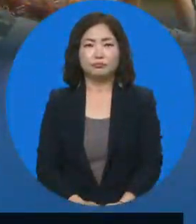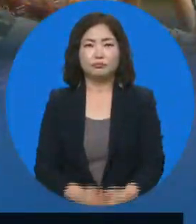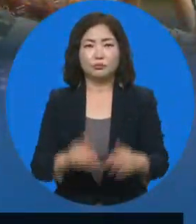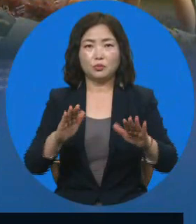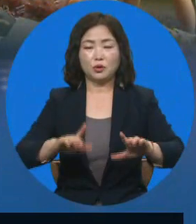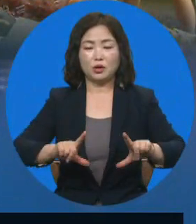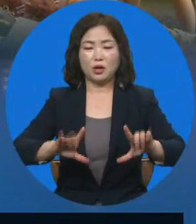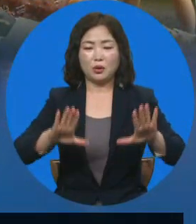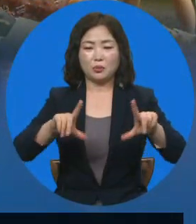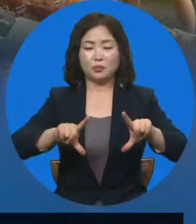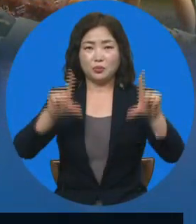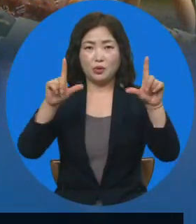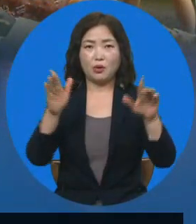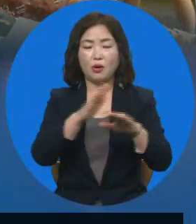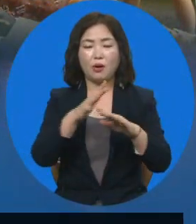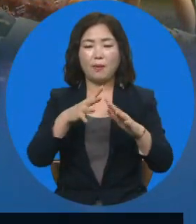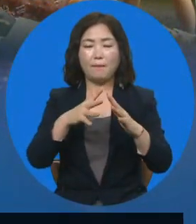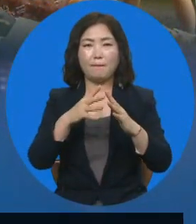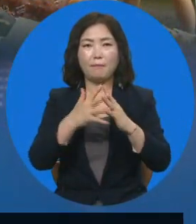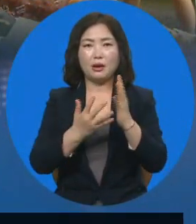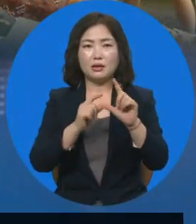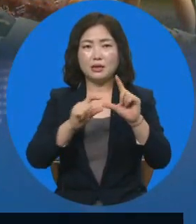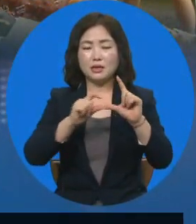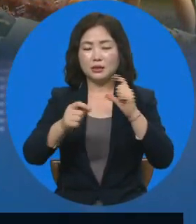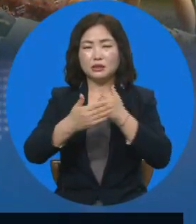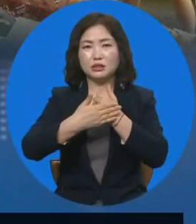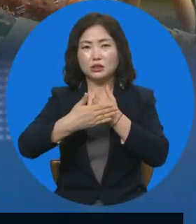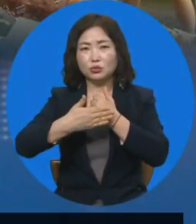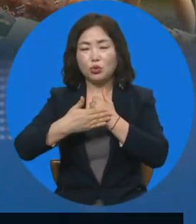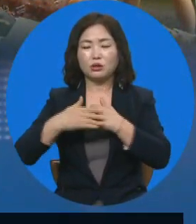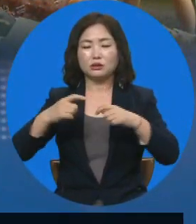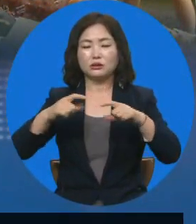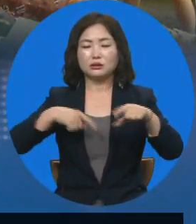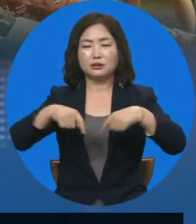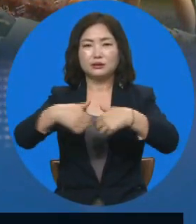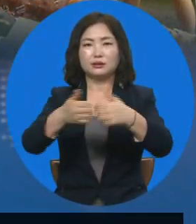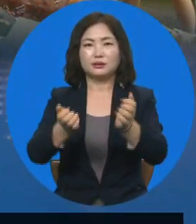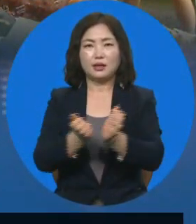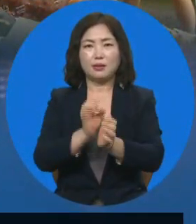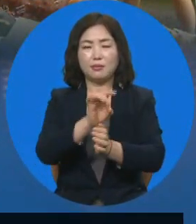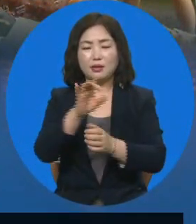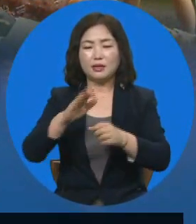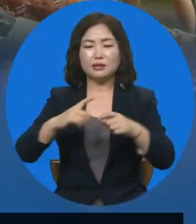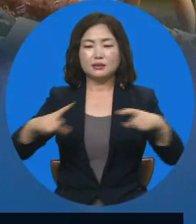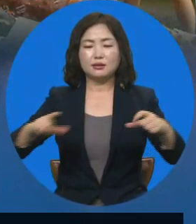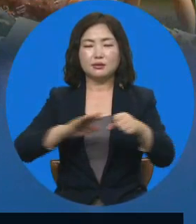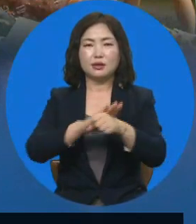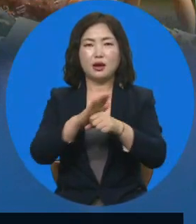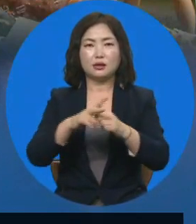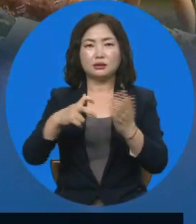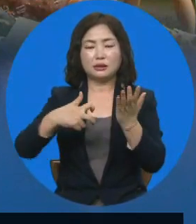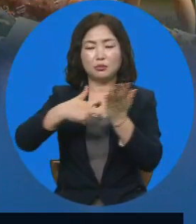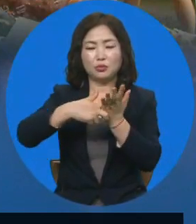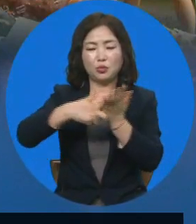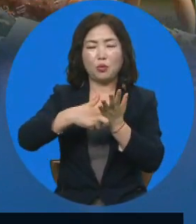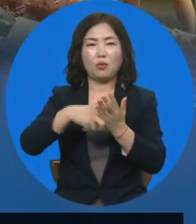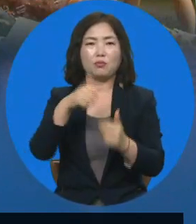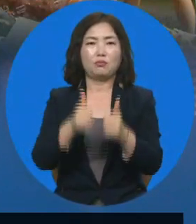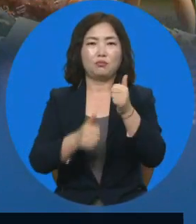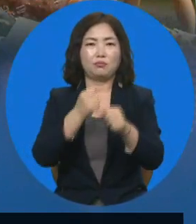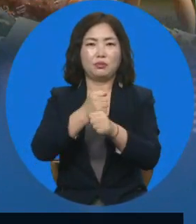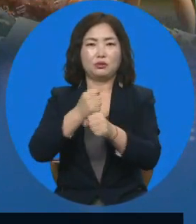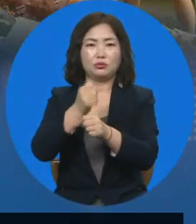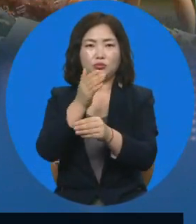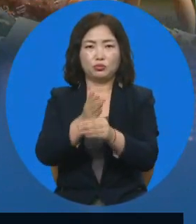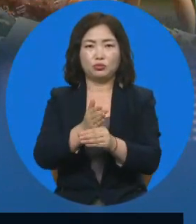올해부터 발행 금액 일부를 정부지원 하면서 이 지자체마다 지역사랑 상품권을 경쟁적으로 발행하고